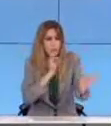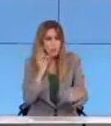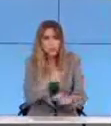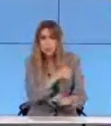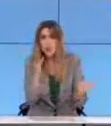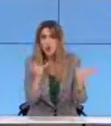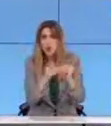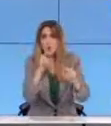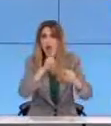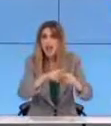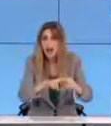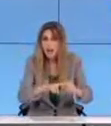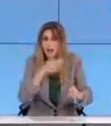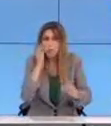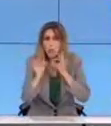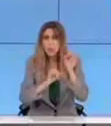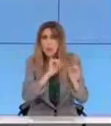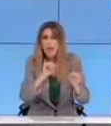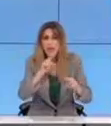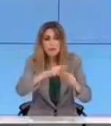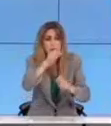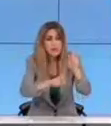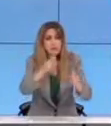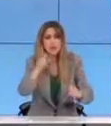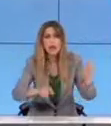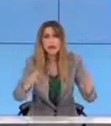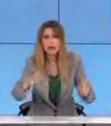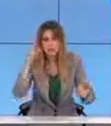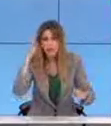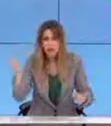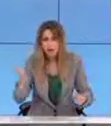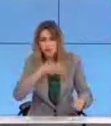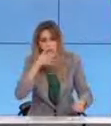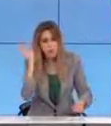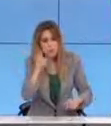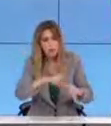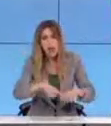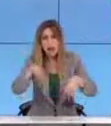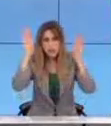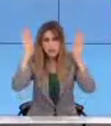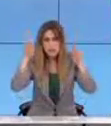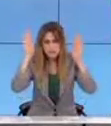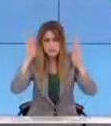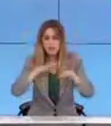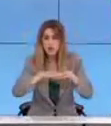Έλληνες. Κηρύτανε διαρκώς ότι οι Έλληνες είναι οι τεμπέληδες, η Ελλάδα είναι το μαύρο πρόβατο της